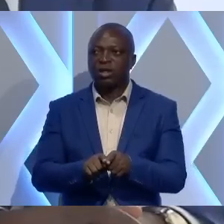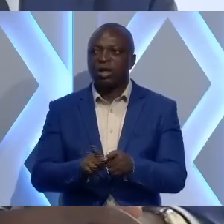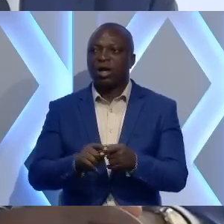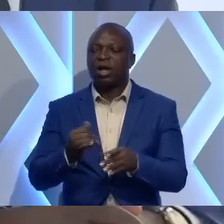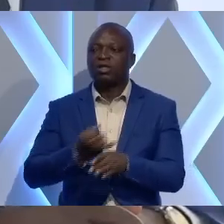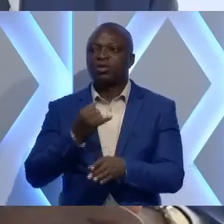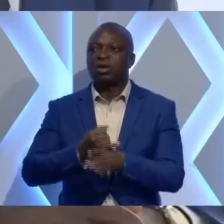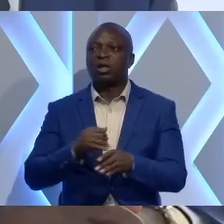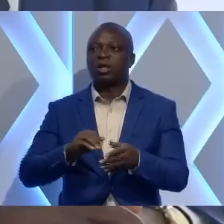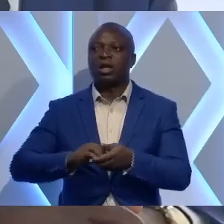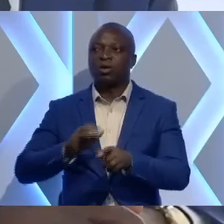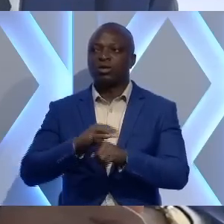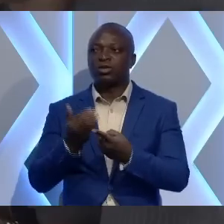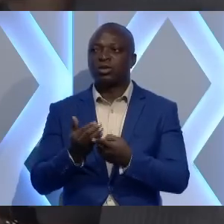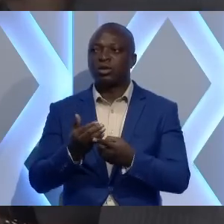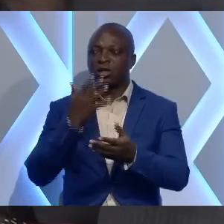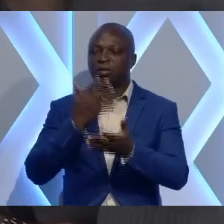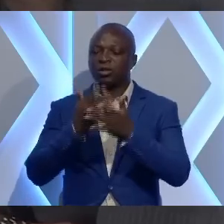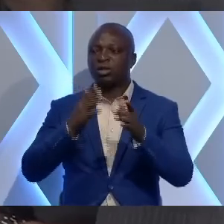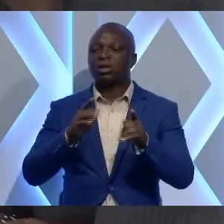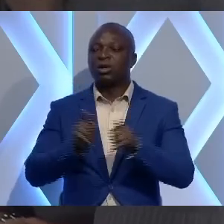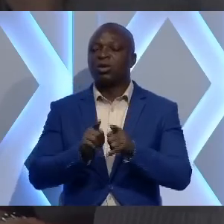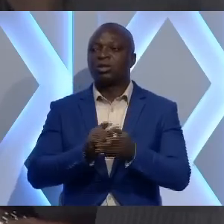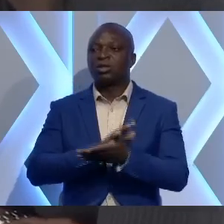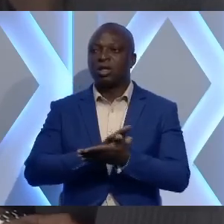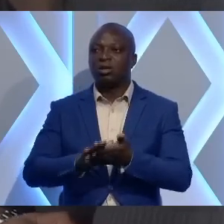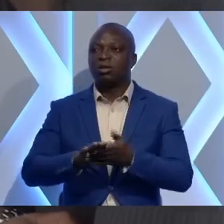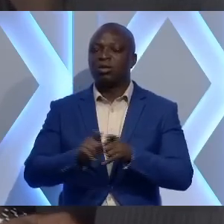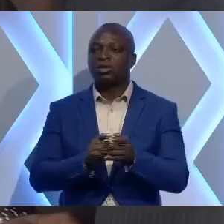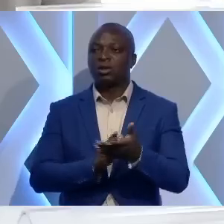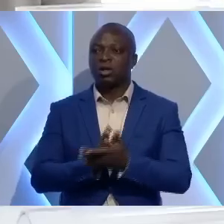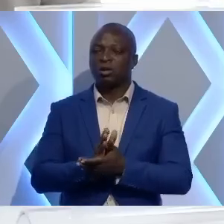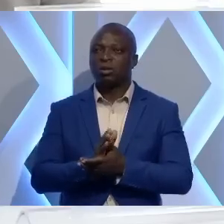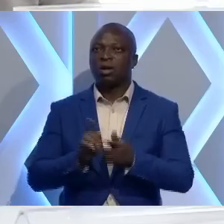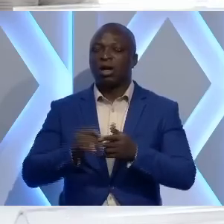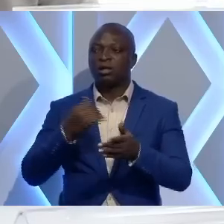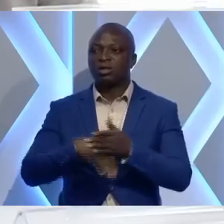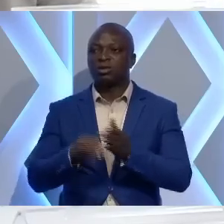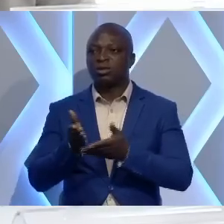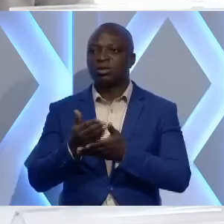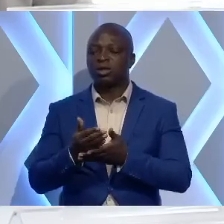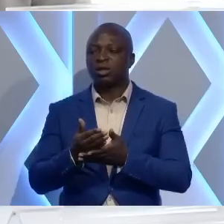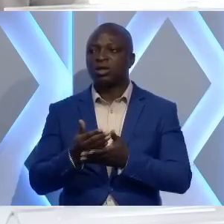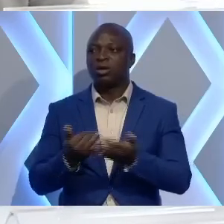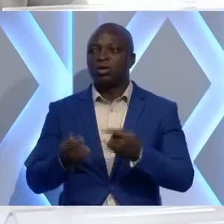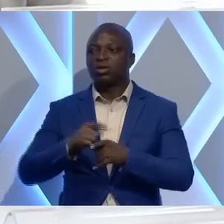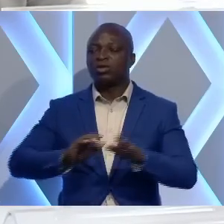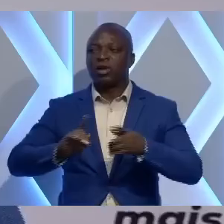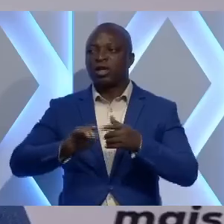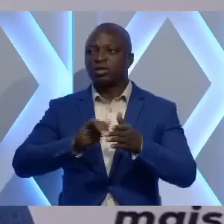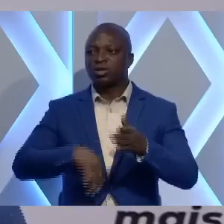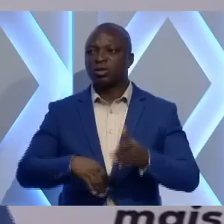instaurer des conditions de détention non seulement salubres, mais également propices à l'insertion des détenus. Aujourd'hui, c'est de faire en